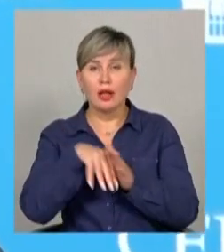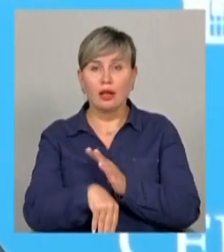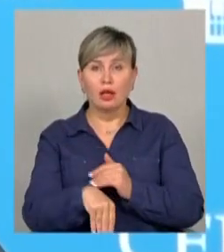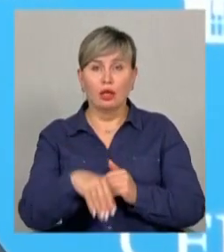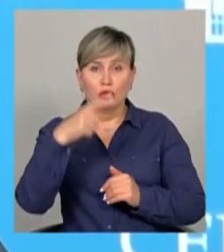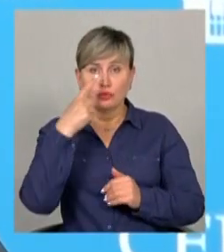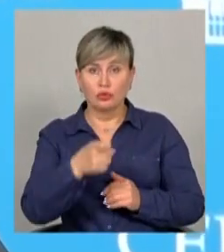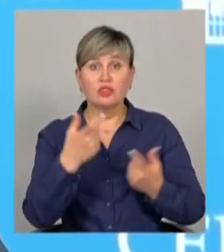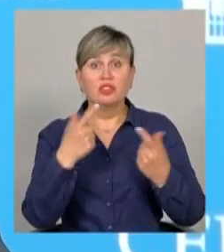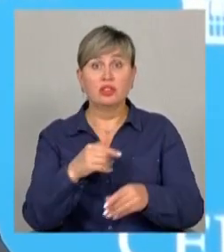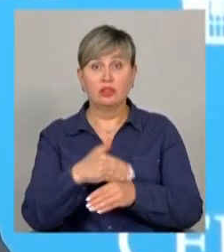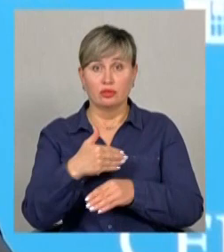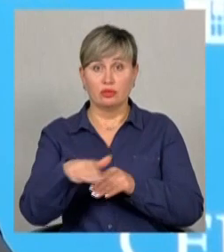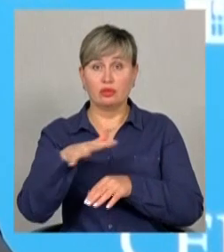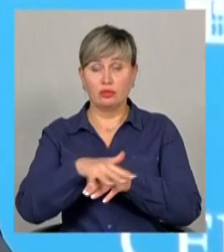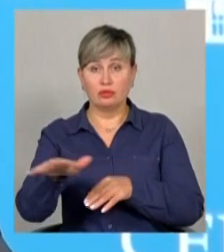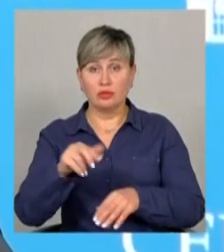уведомлен. Поэтому